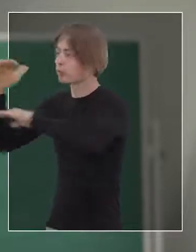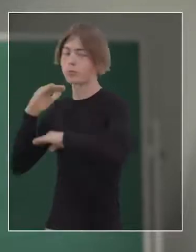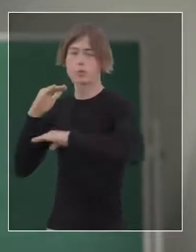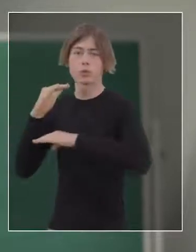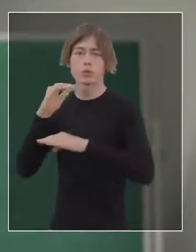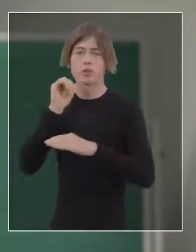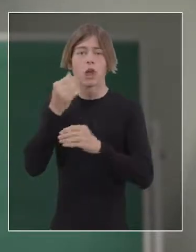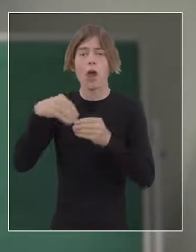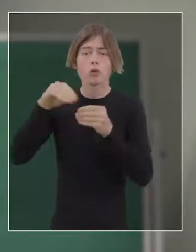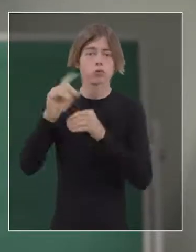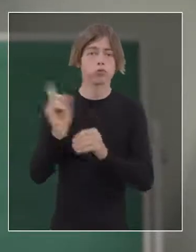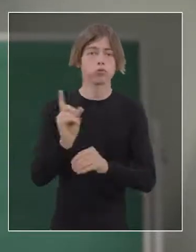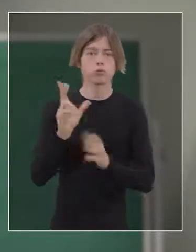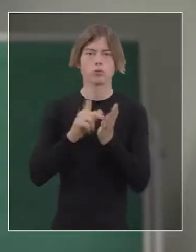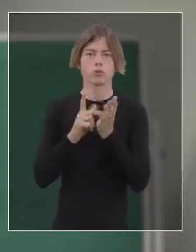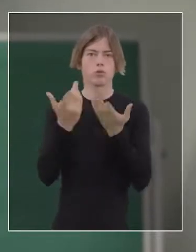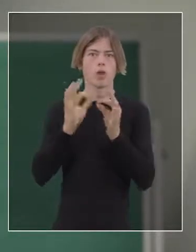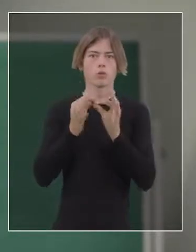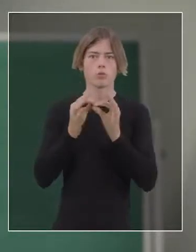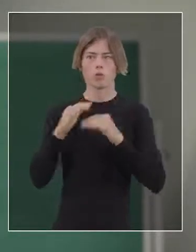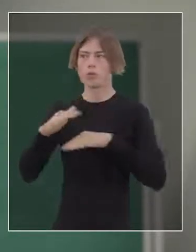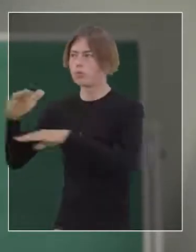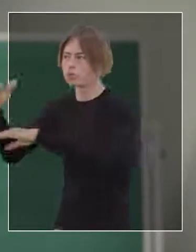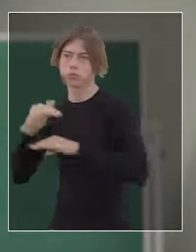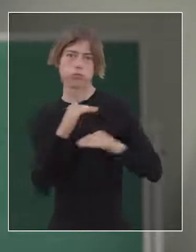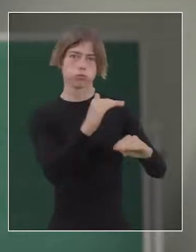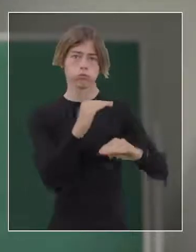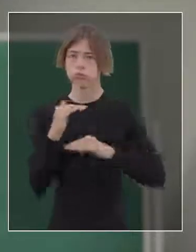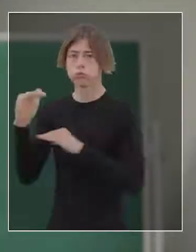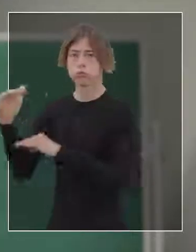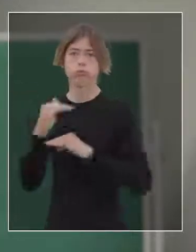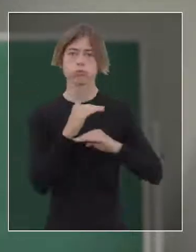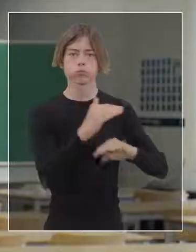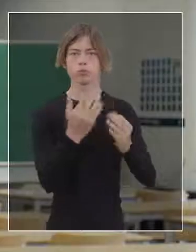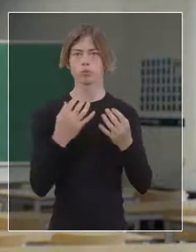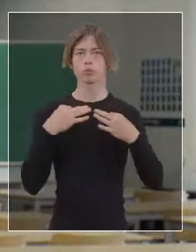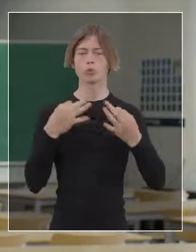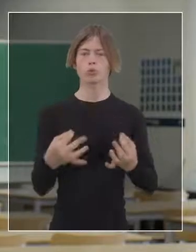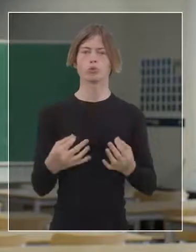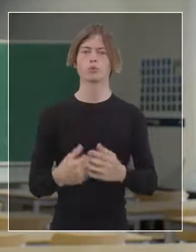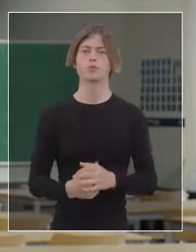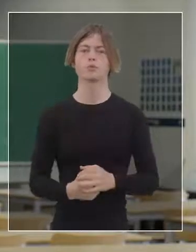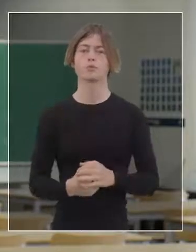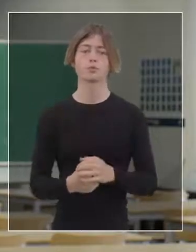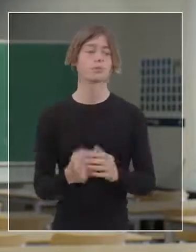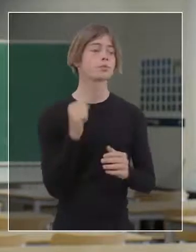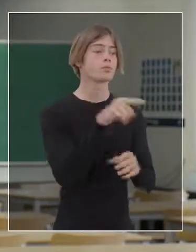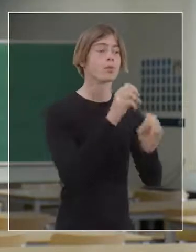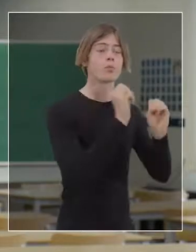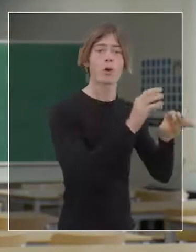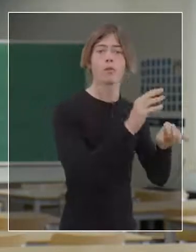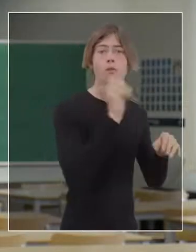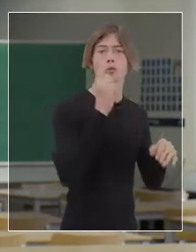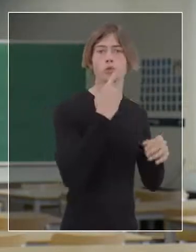traduire au prof entendant, le prof entendant va me répondre et du coup ça va passer par l'interprète. Du coup là j'aurai la réponse